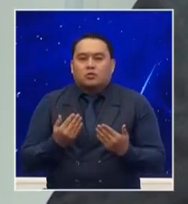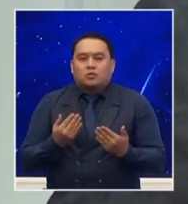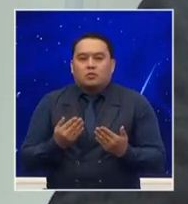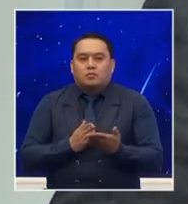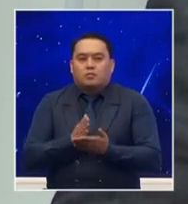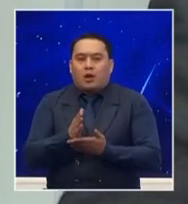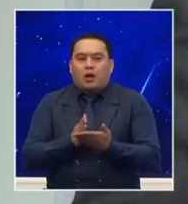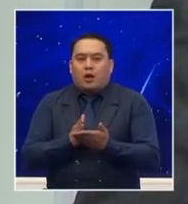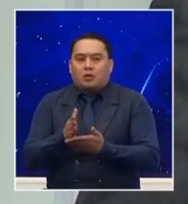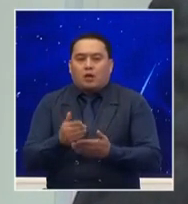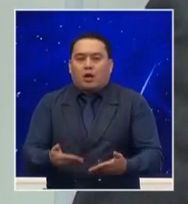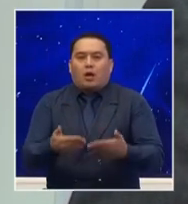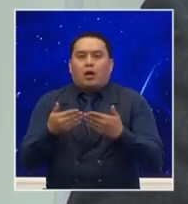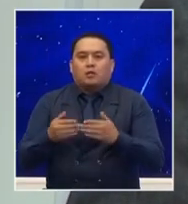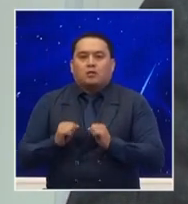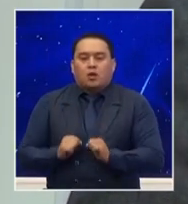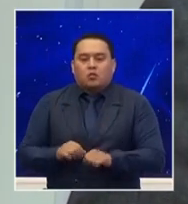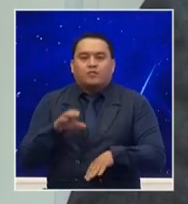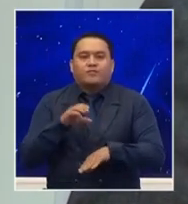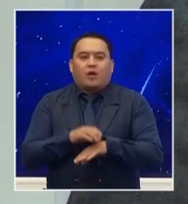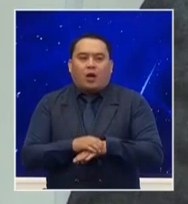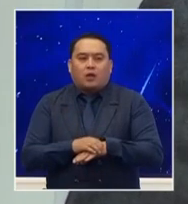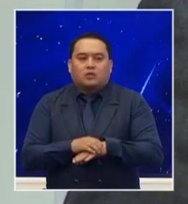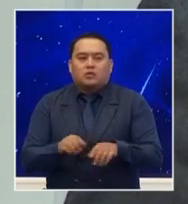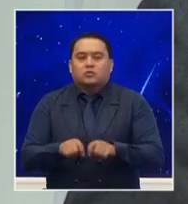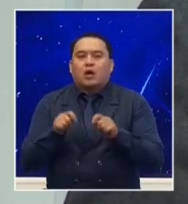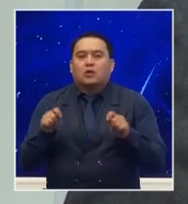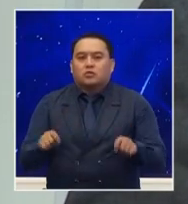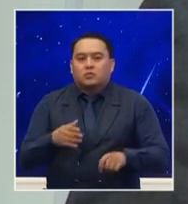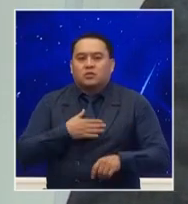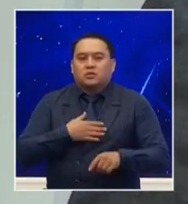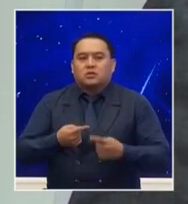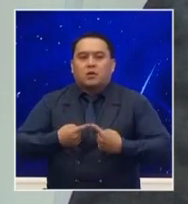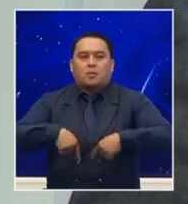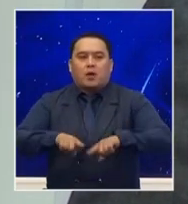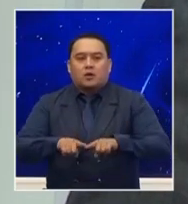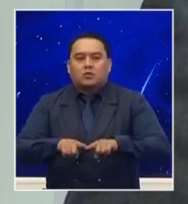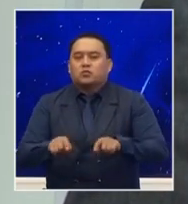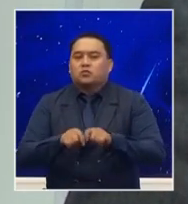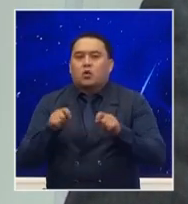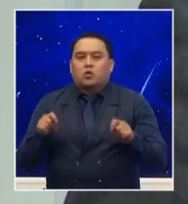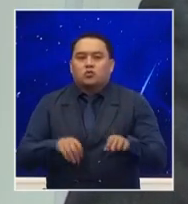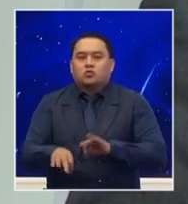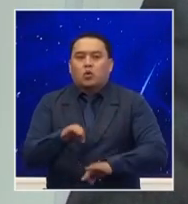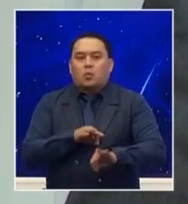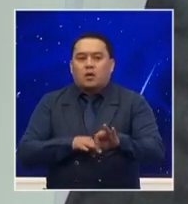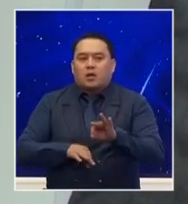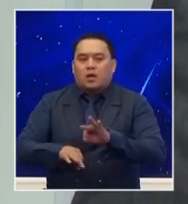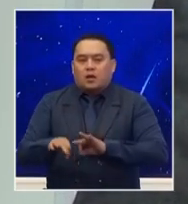бағыты алдын алу фактілерін бойынша. Яғни көптеген құрылған, біздің департамент агенттік тарапында құрылған жобалардың